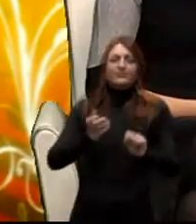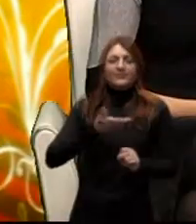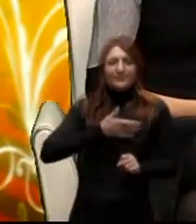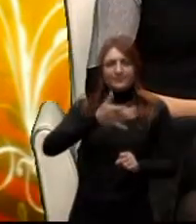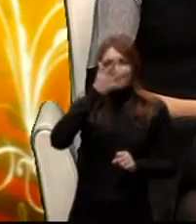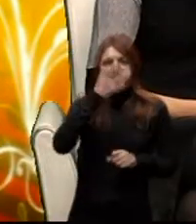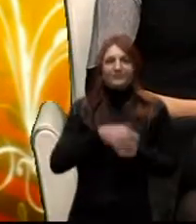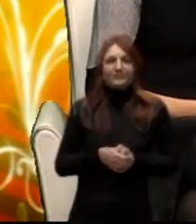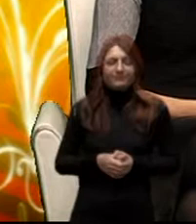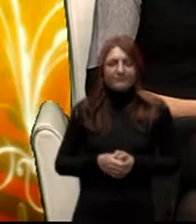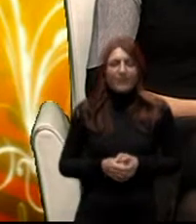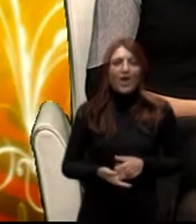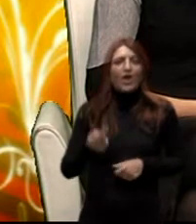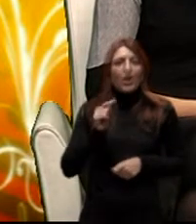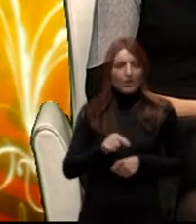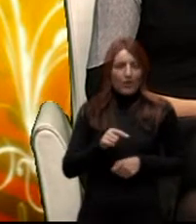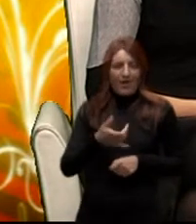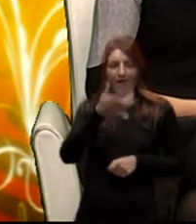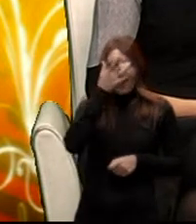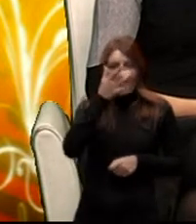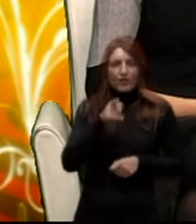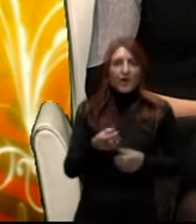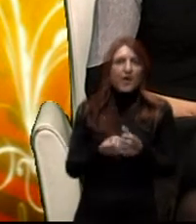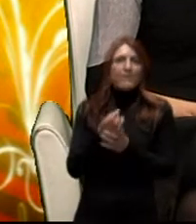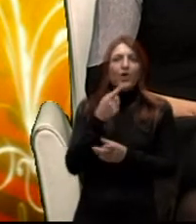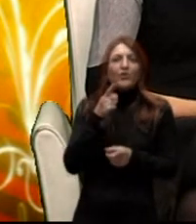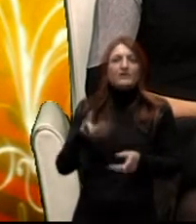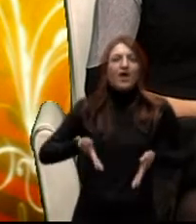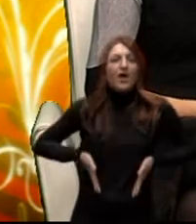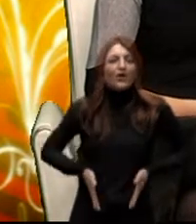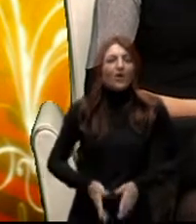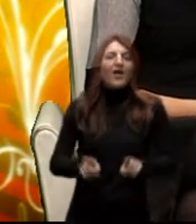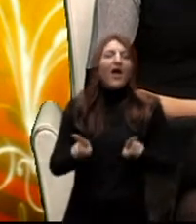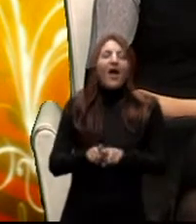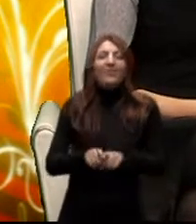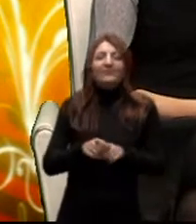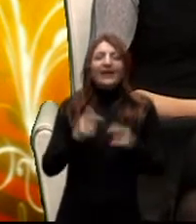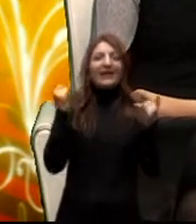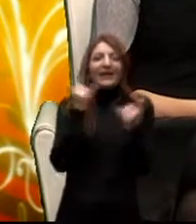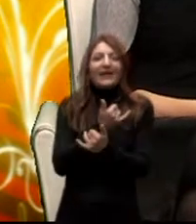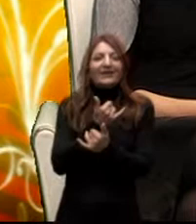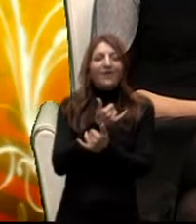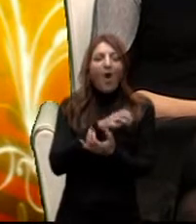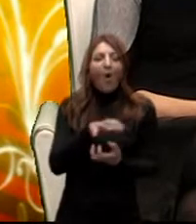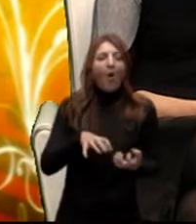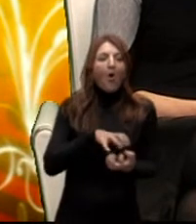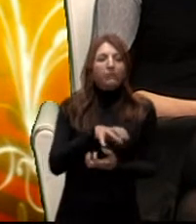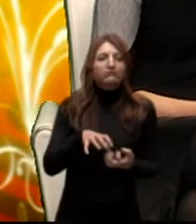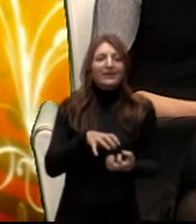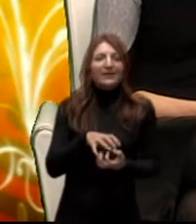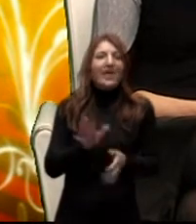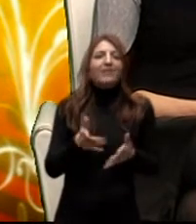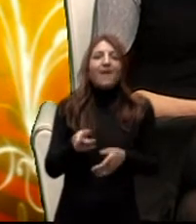tenzijske glavobolje su u stvari nastaju kod ljudi koji su se rodili u krivoj obitelji. Evo tako ću reći, nisu imali